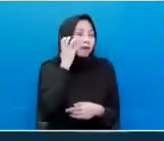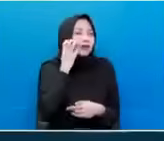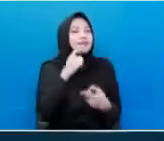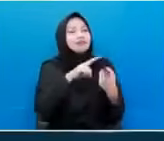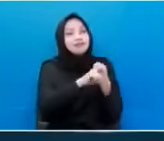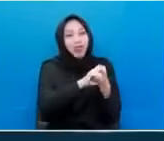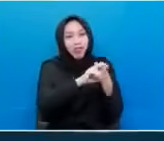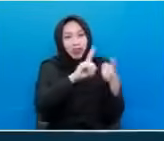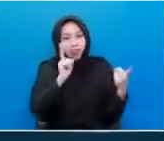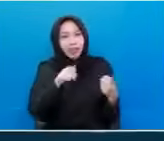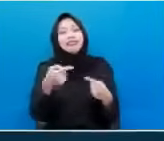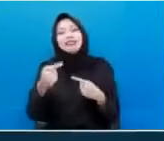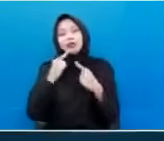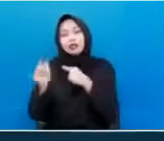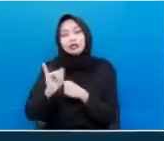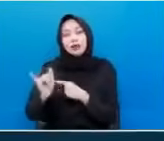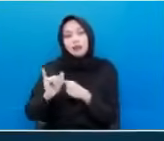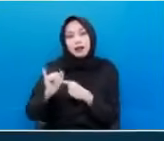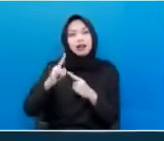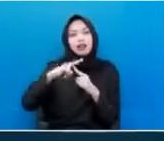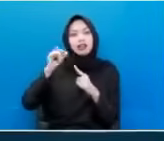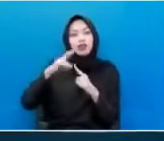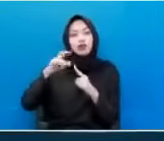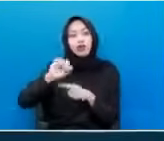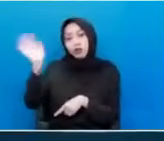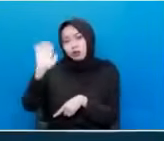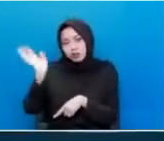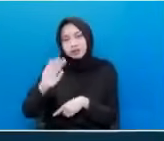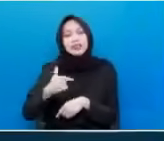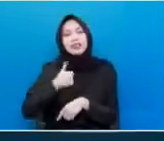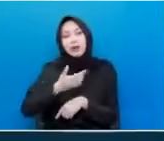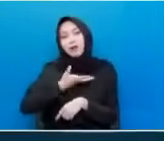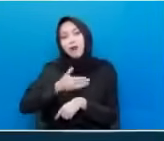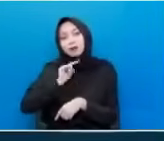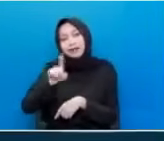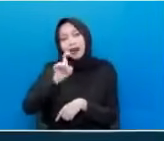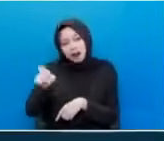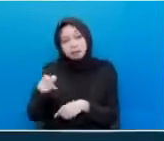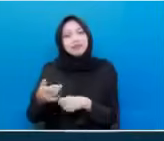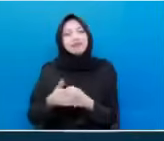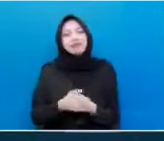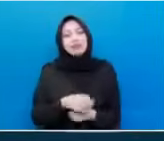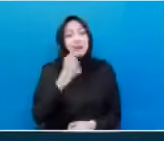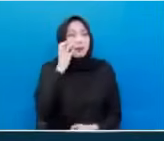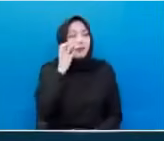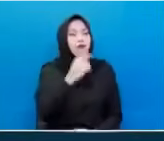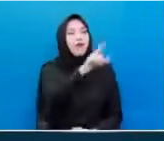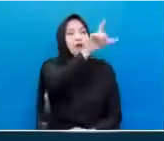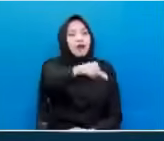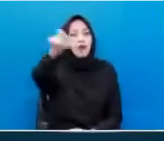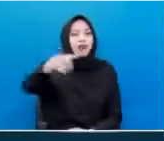Toto Selamat malam Kompas TV Mas niitya bertanya-tanya nih eh Safari politik Prabowo ini kan